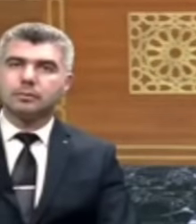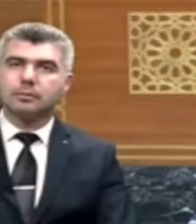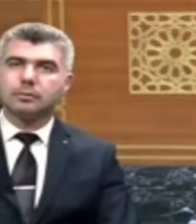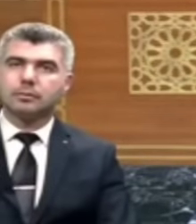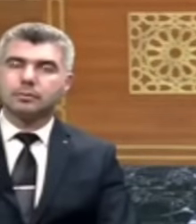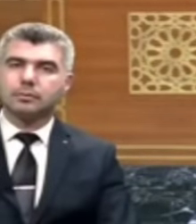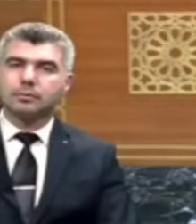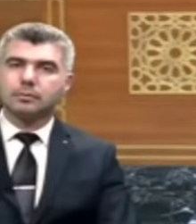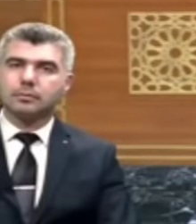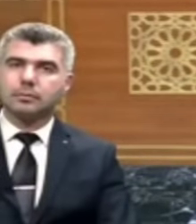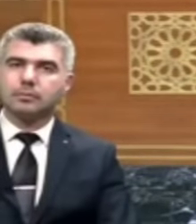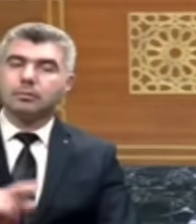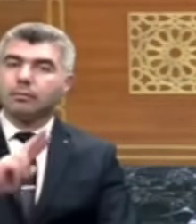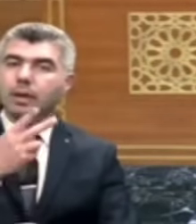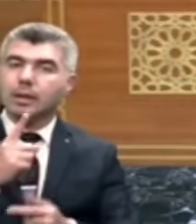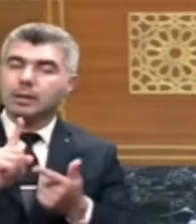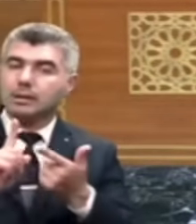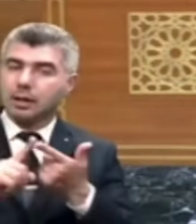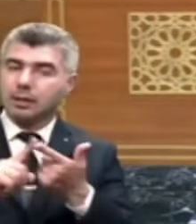خليني نجاوبك.